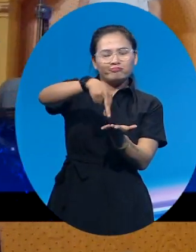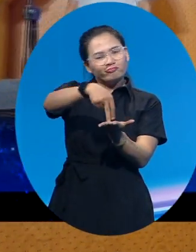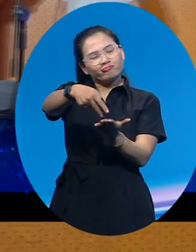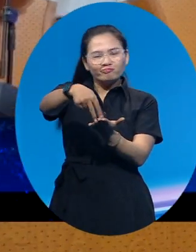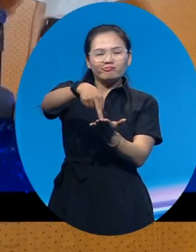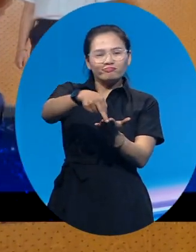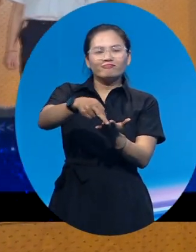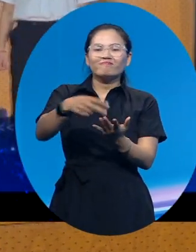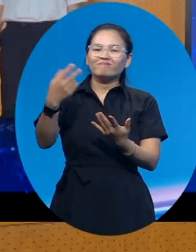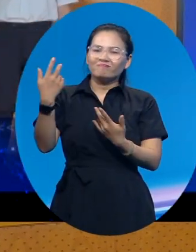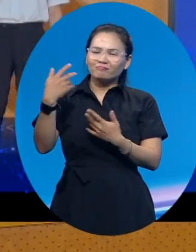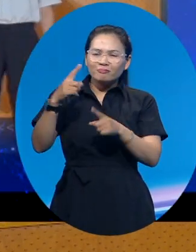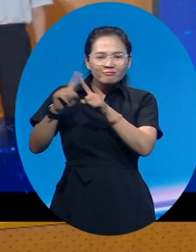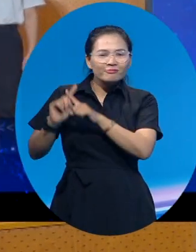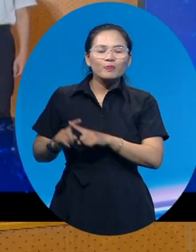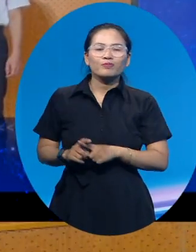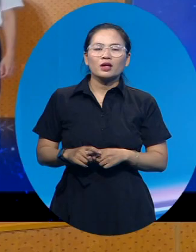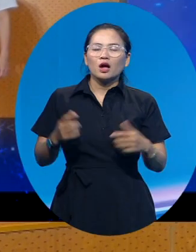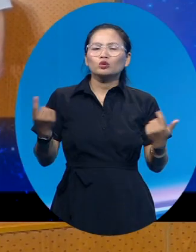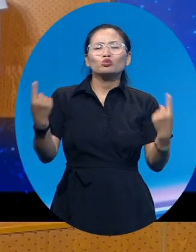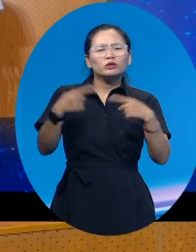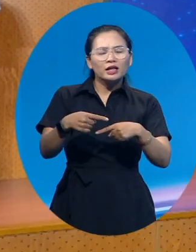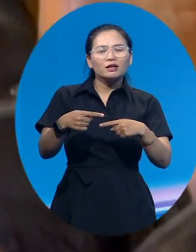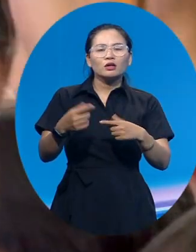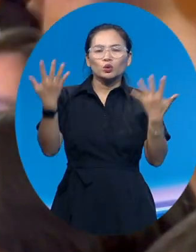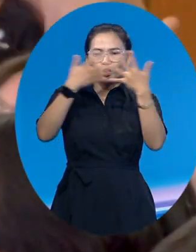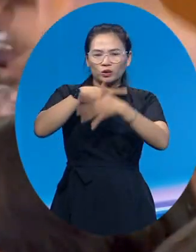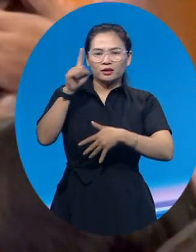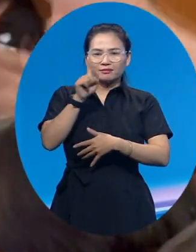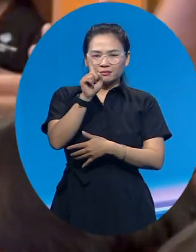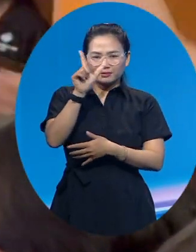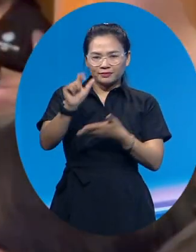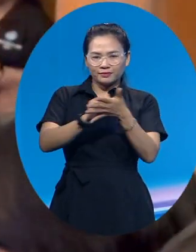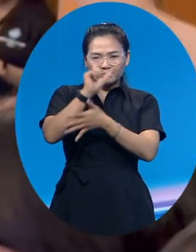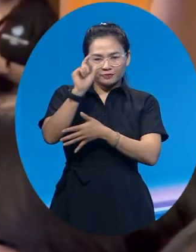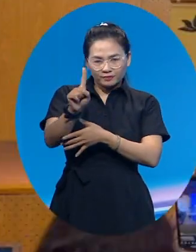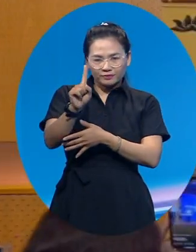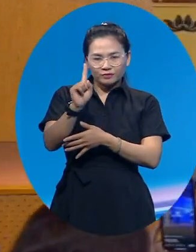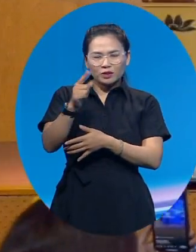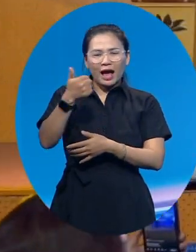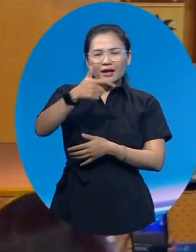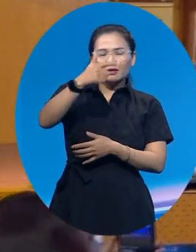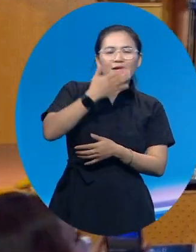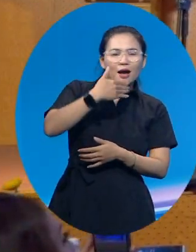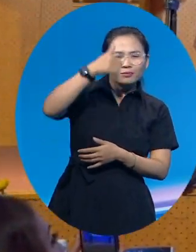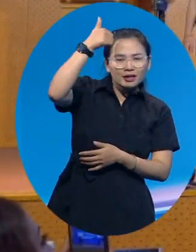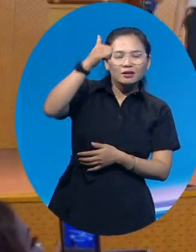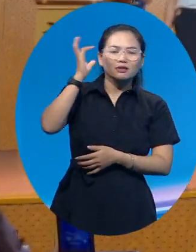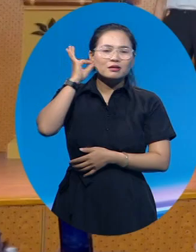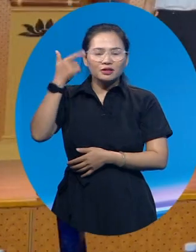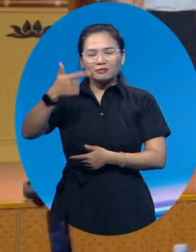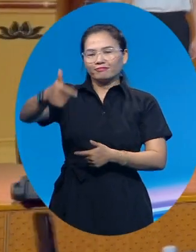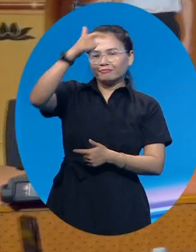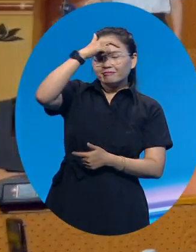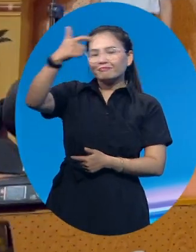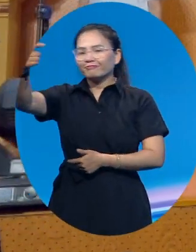gia biểu diễn. Vòng chung kết và trao giải dự kiến diễn ra vào tối ngày 17 tháng 11. Hoa Khôi và Nam Vương chiến thắng chung cuộc sẽ được trao vương miện.